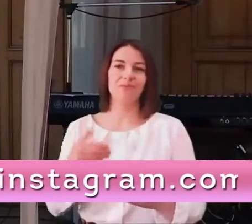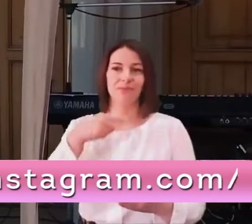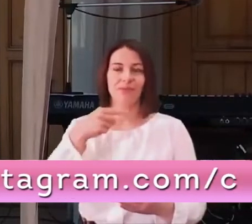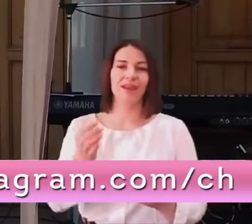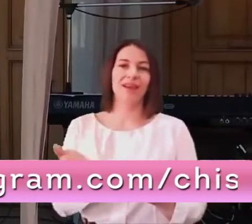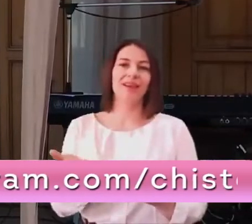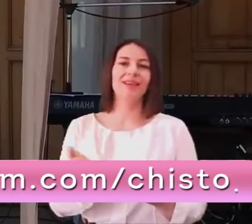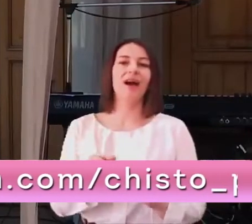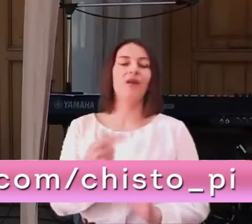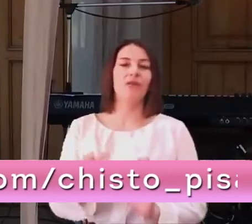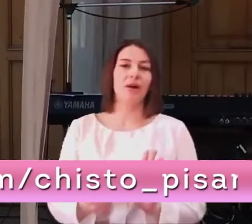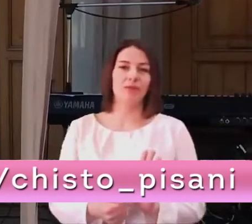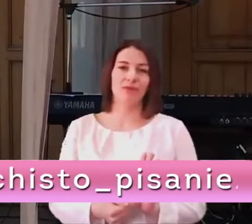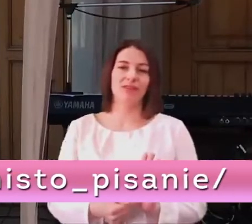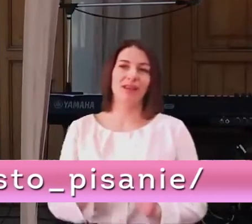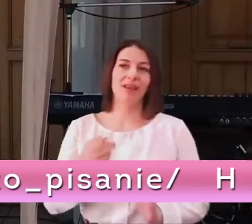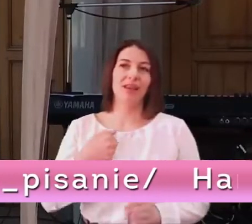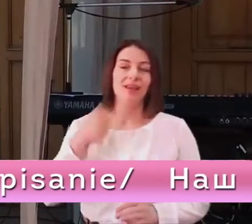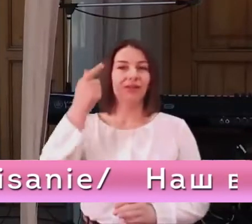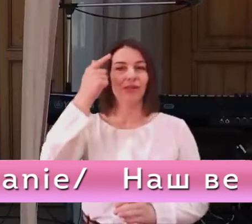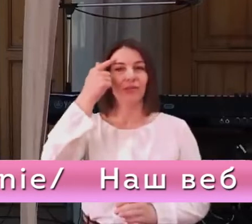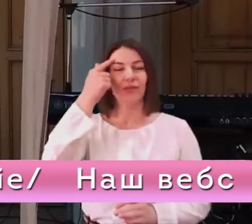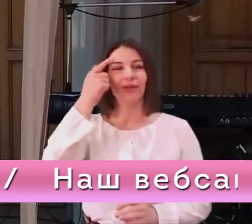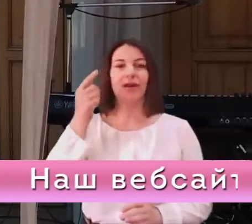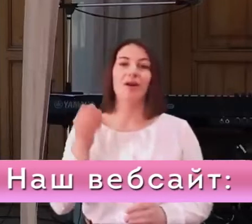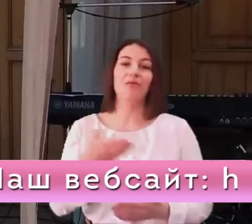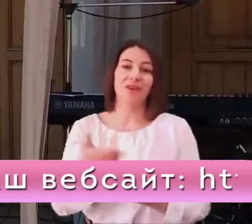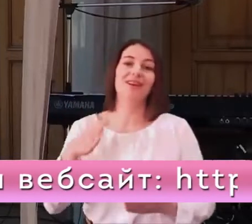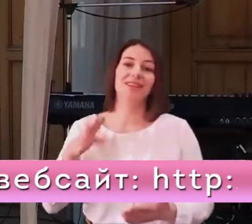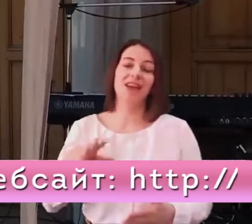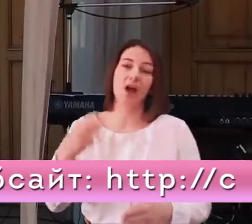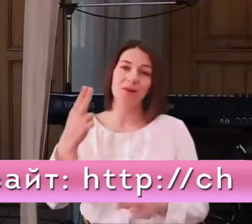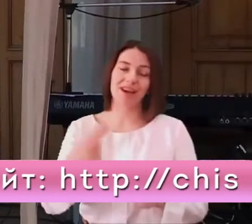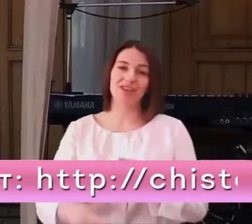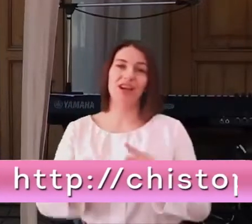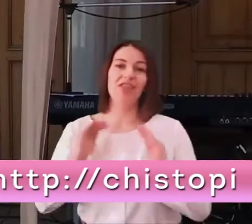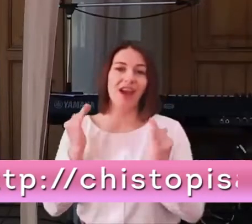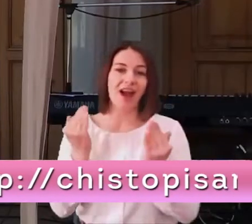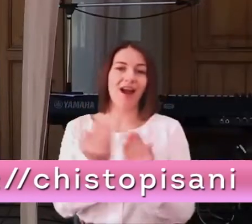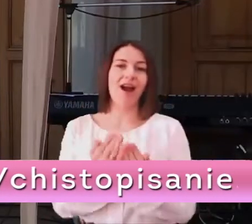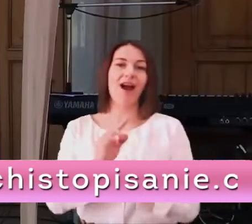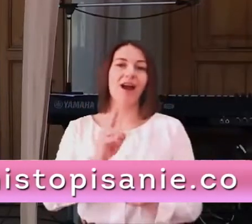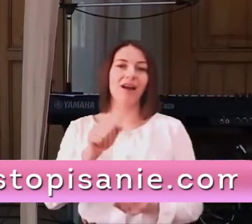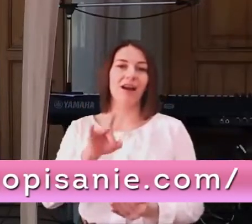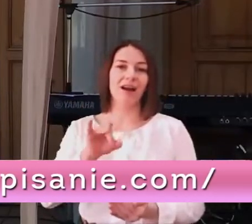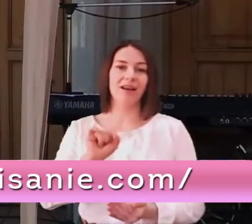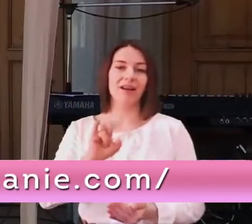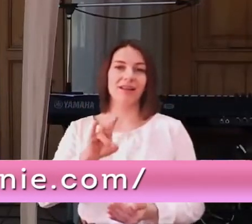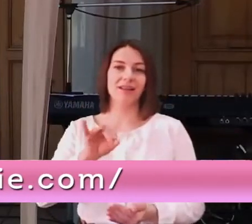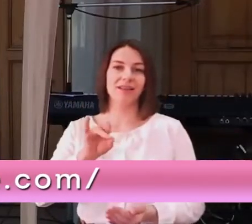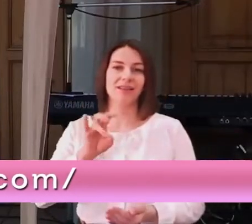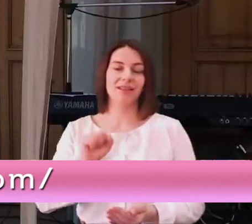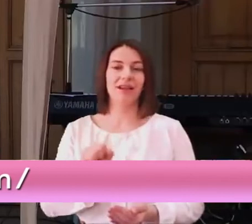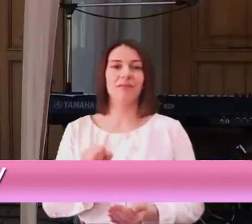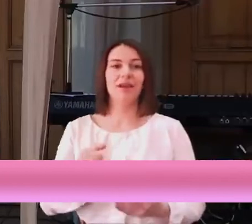думаю, что прежде всего мы, конечно же, ответим, что ждем окончания карантина. Конечно, у нас связаны самые лучшие ожидания с